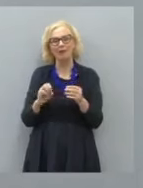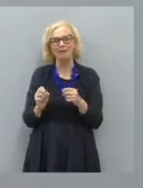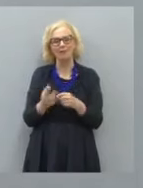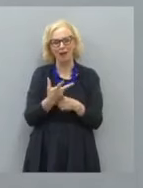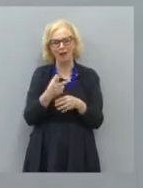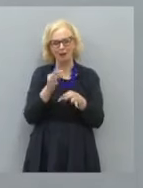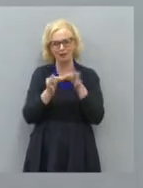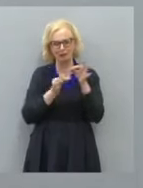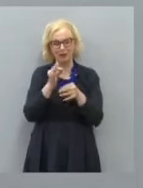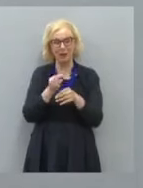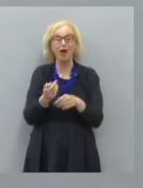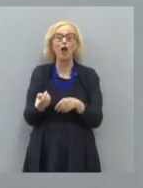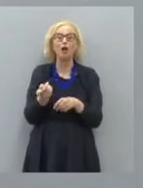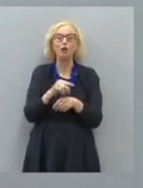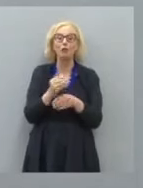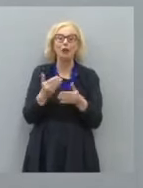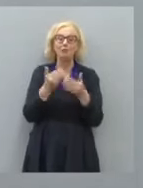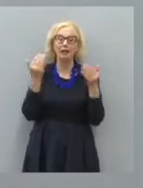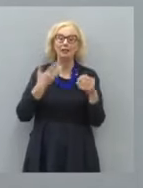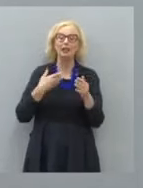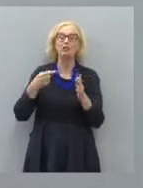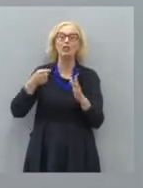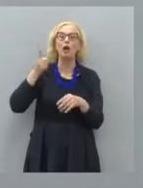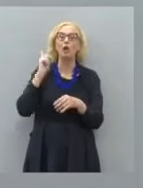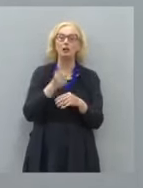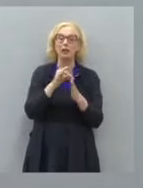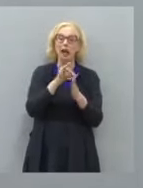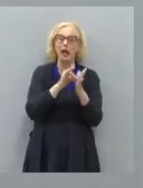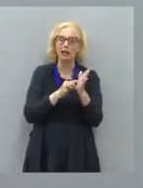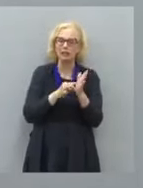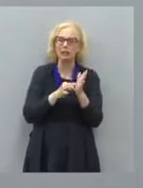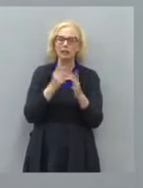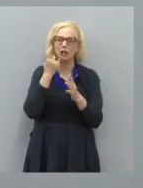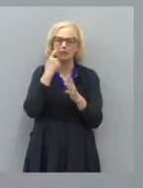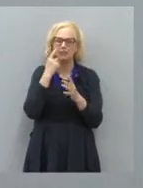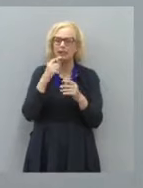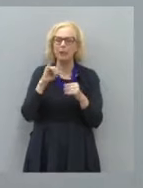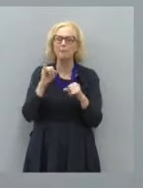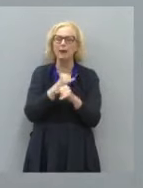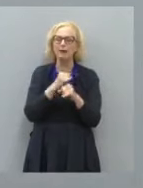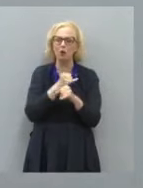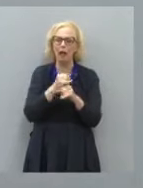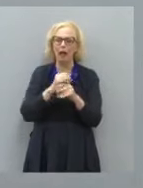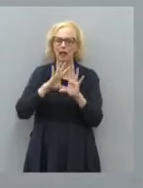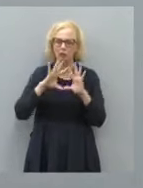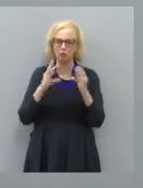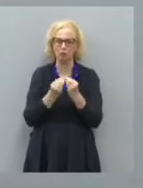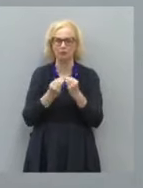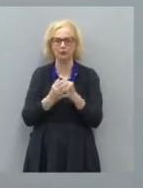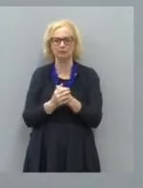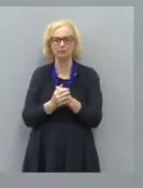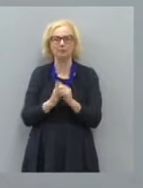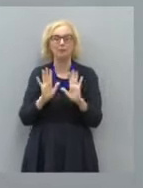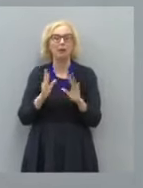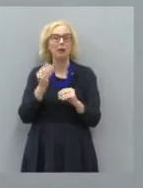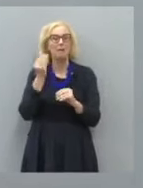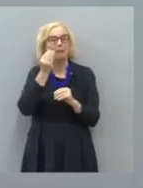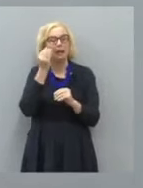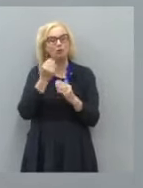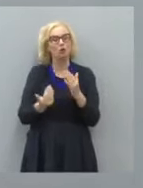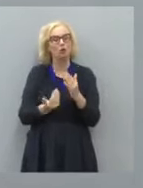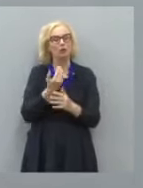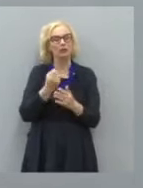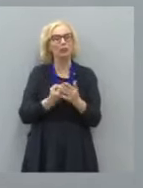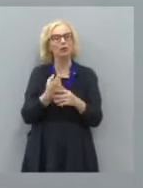poi domani mattina le ordinanza troverete tutti quanti anche i dettagli però credo che le notizie ogni importanti